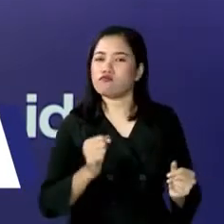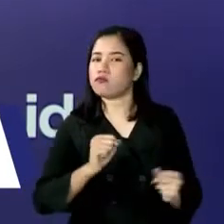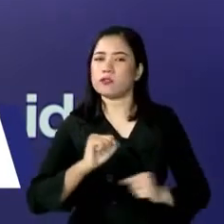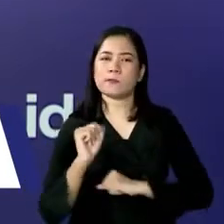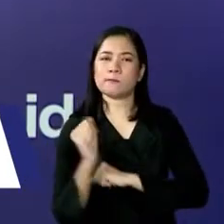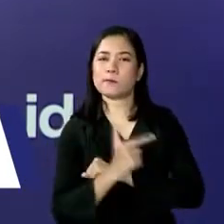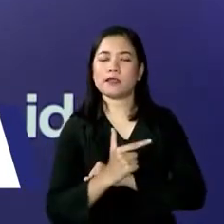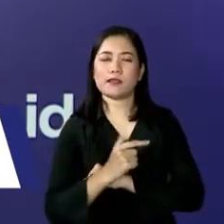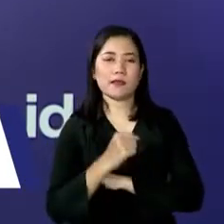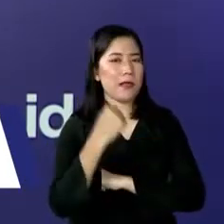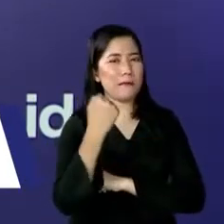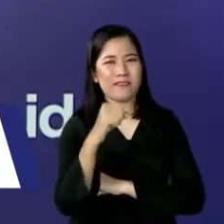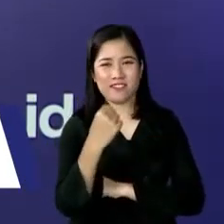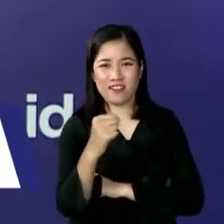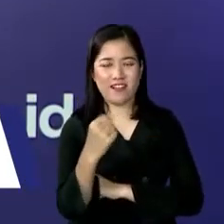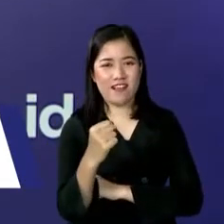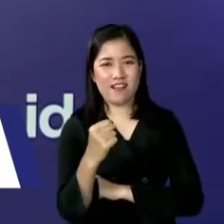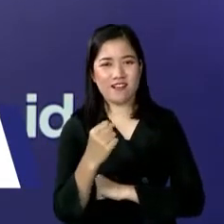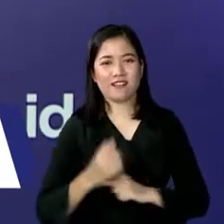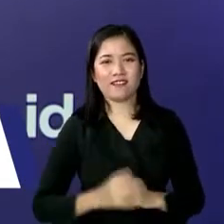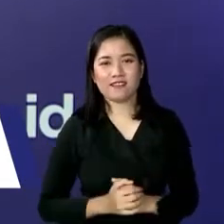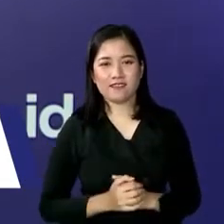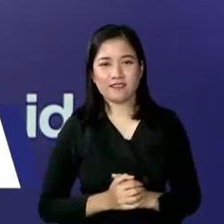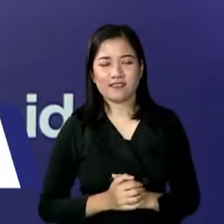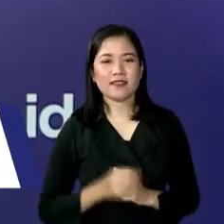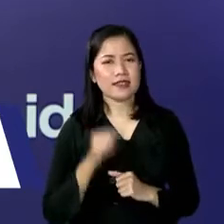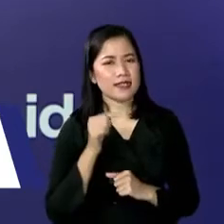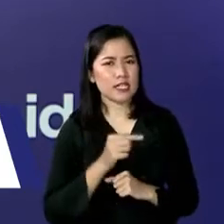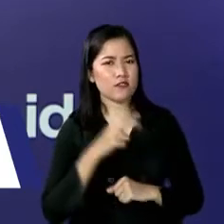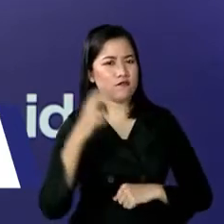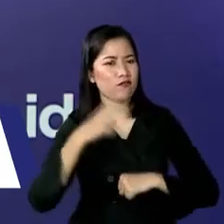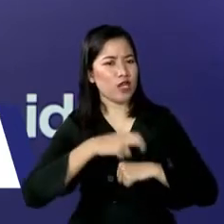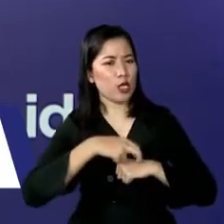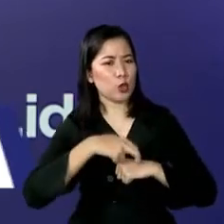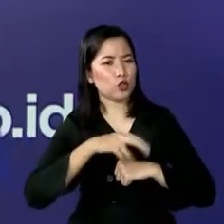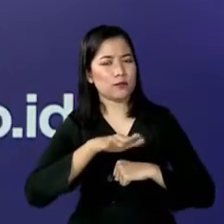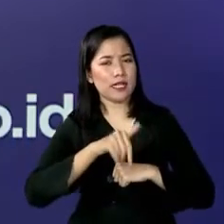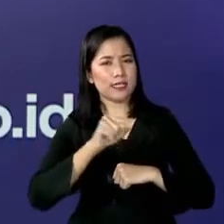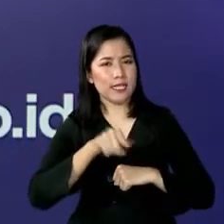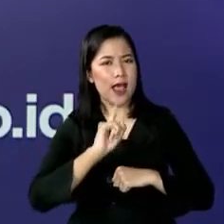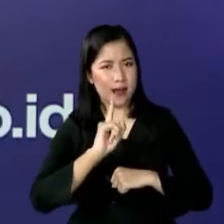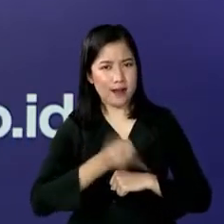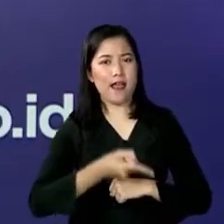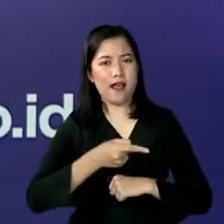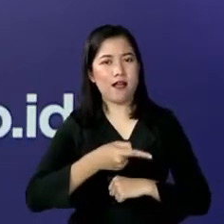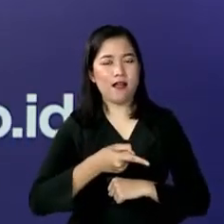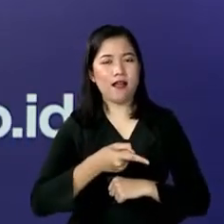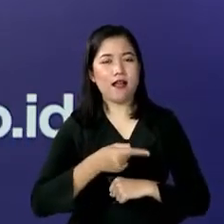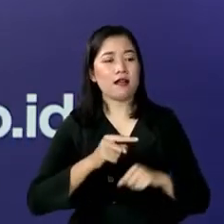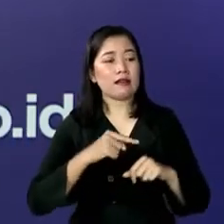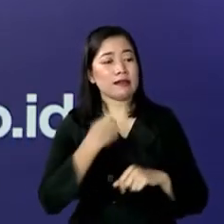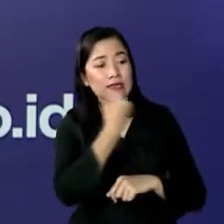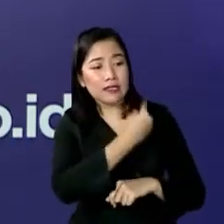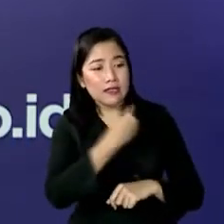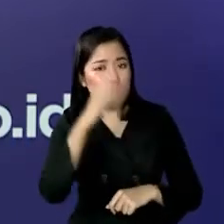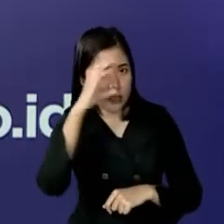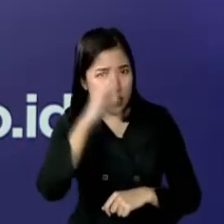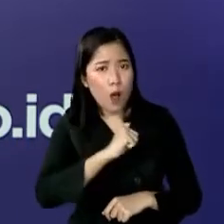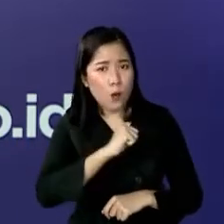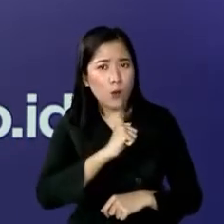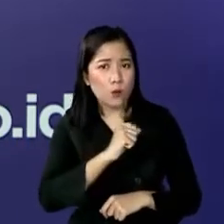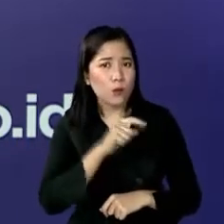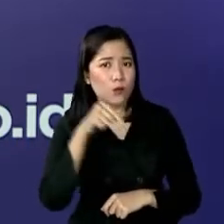jadi tentunya dia masih akan ada disekitar kita dan kita harus tahu bahwa